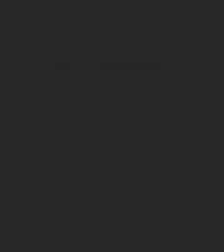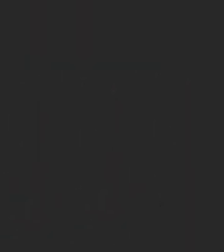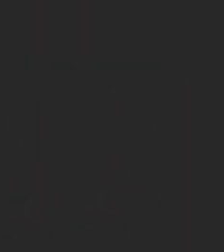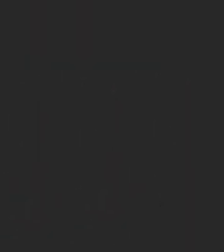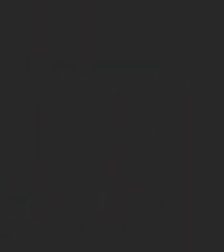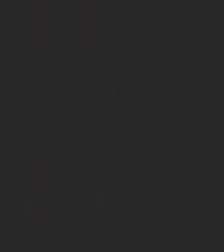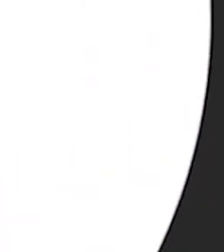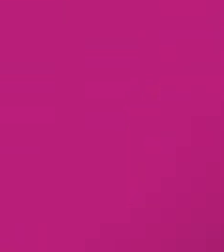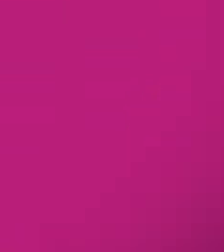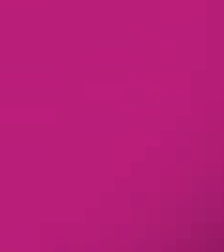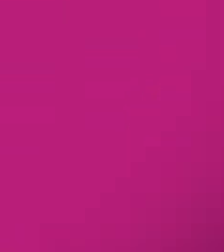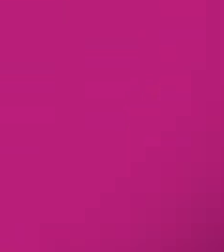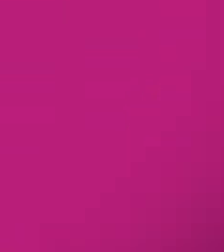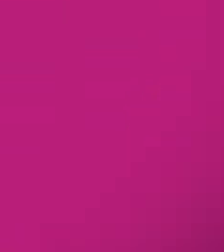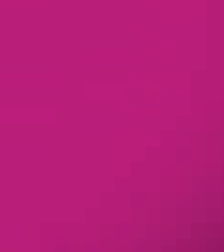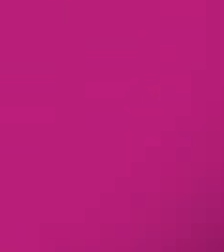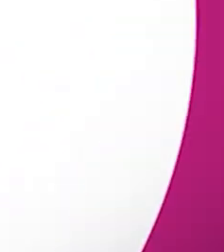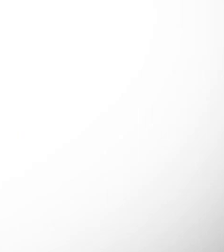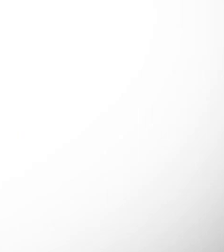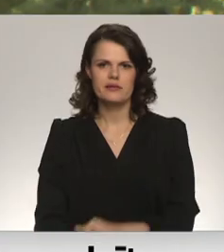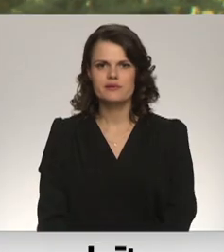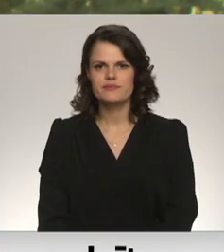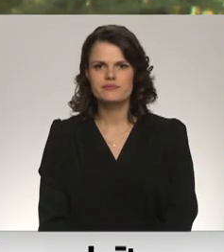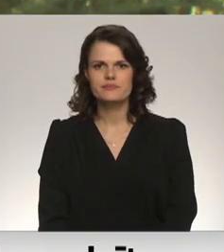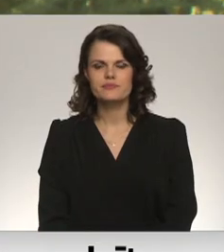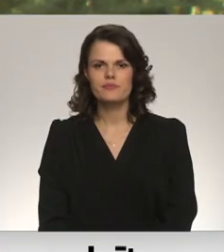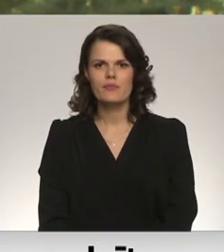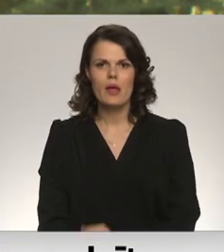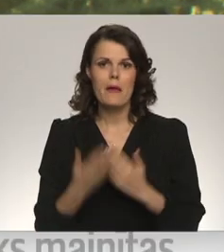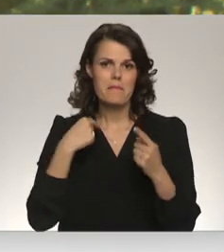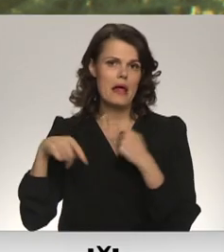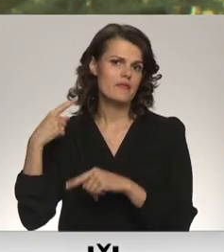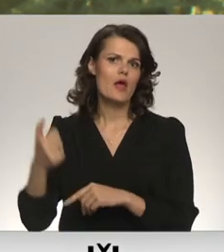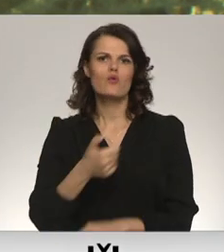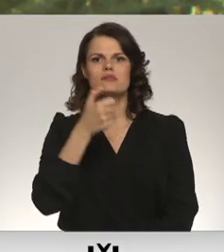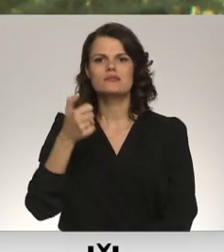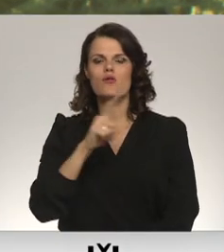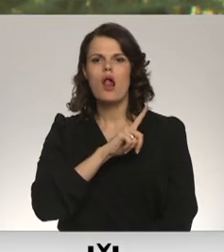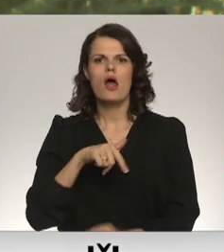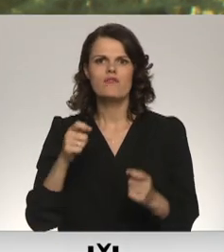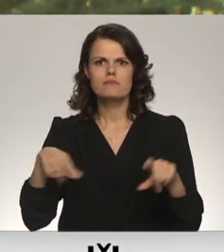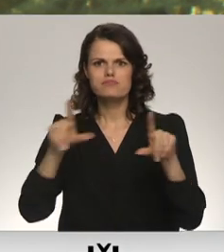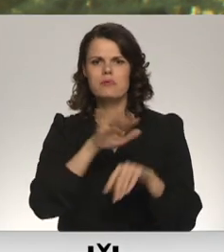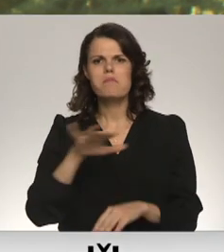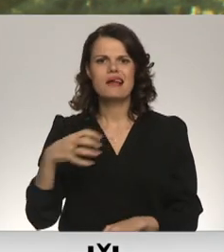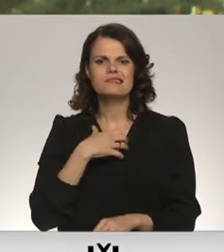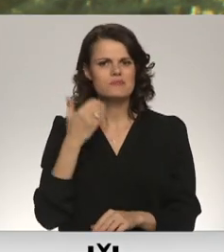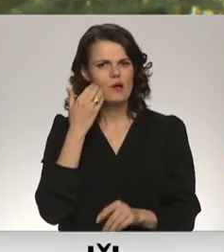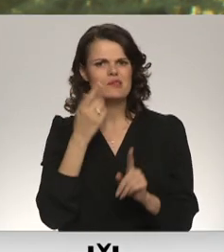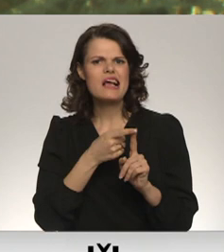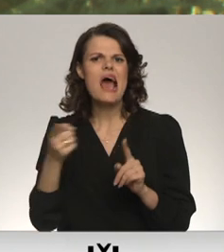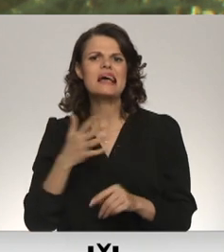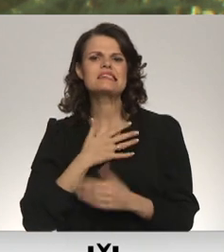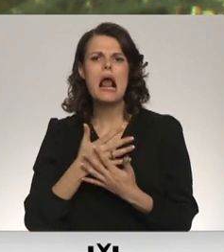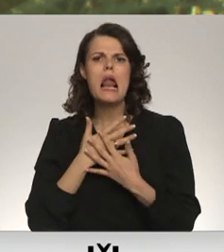Re, viss ēters ir te! Pēdējos gados Latvijā pieaugusi bērnu saslimstība ar garo klepu. Šai